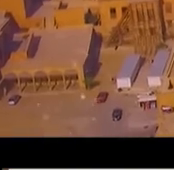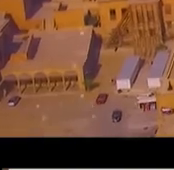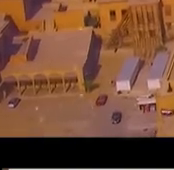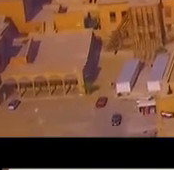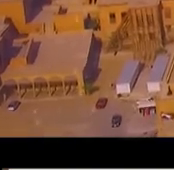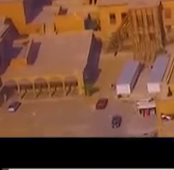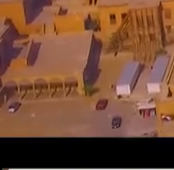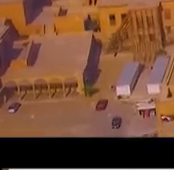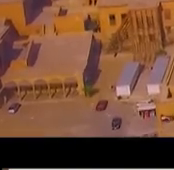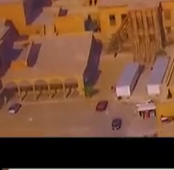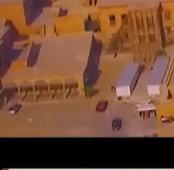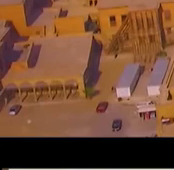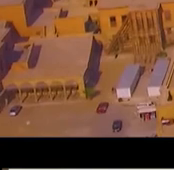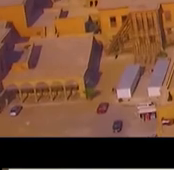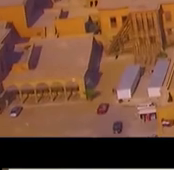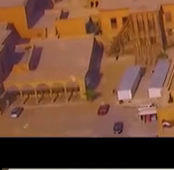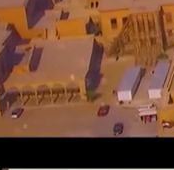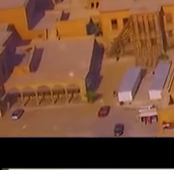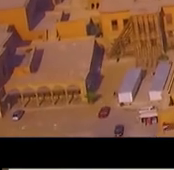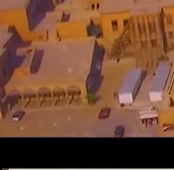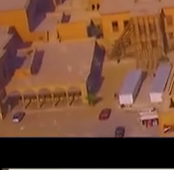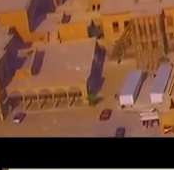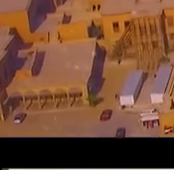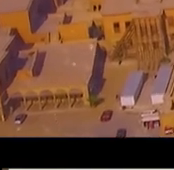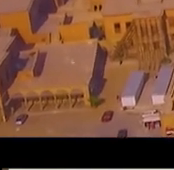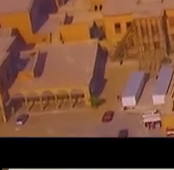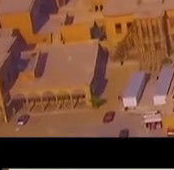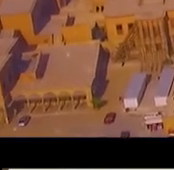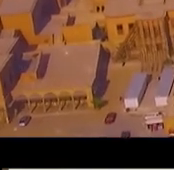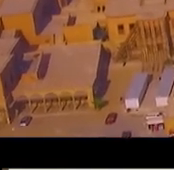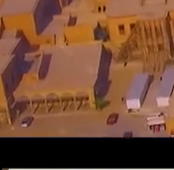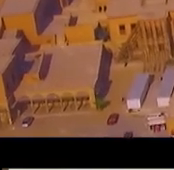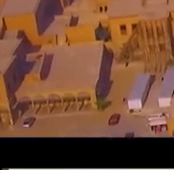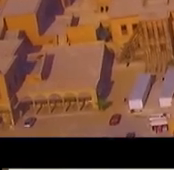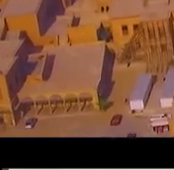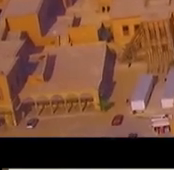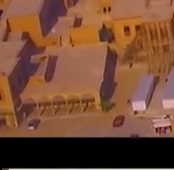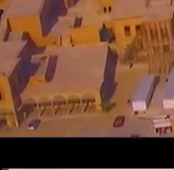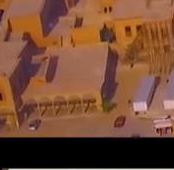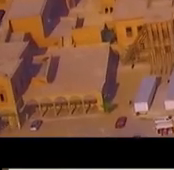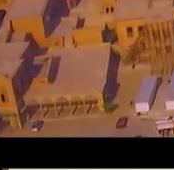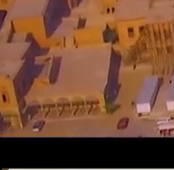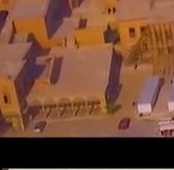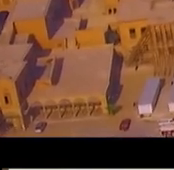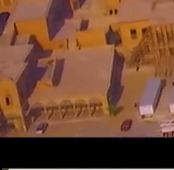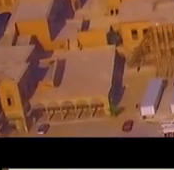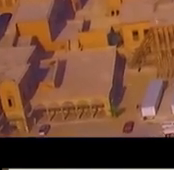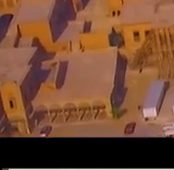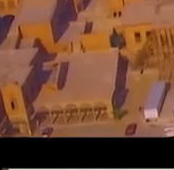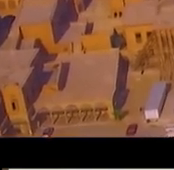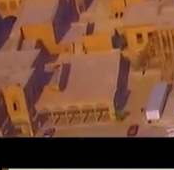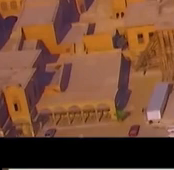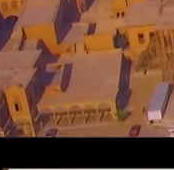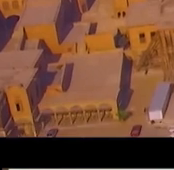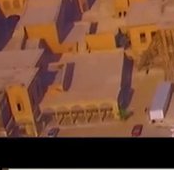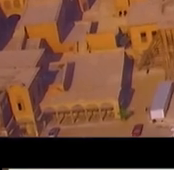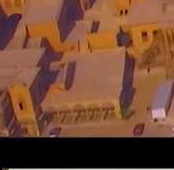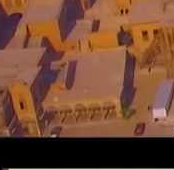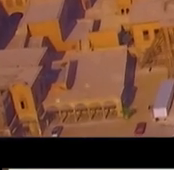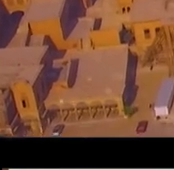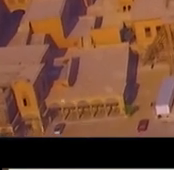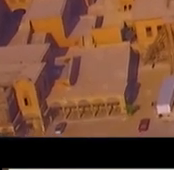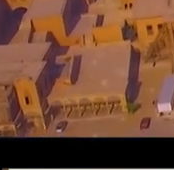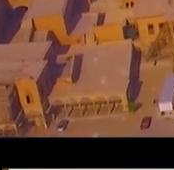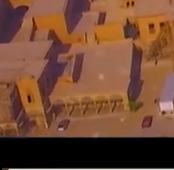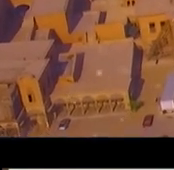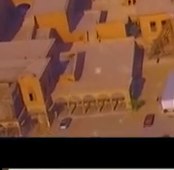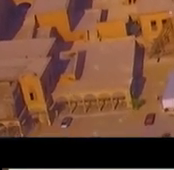ان الحمد لله رب العالمين وصل اللهم وسلم على المبعوث